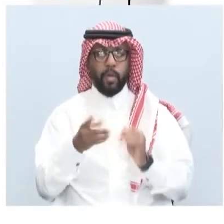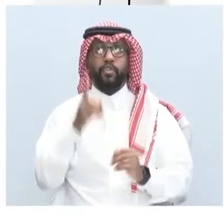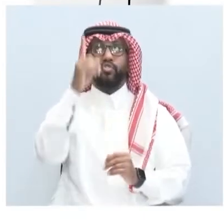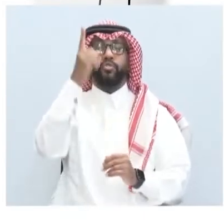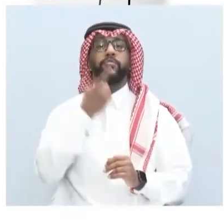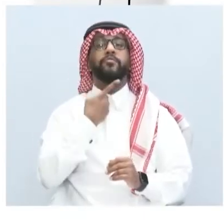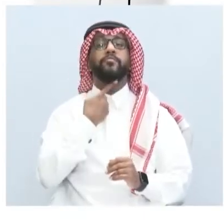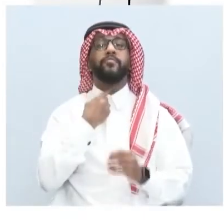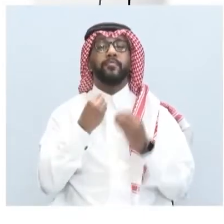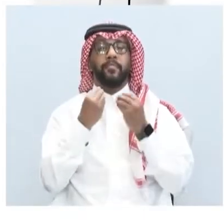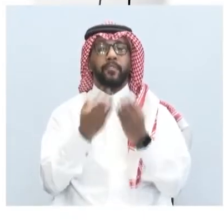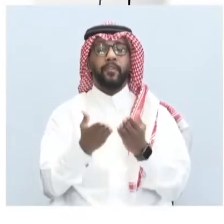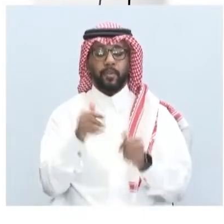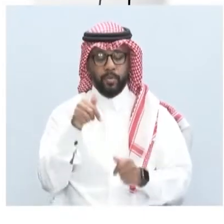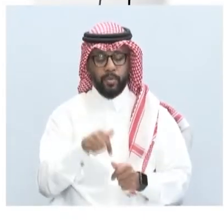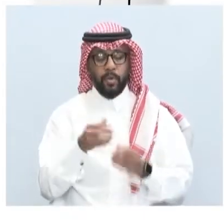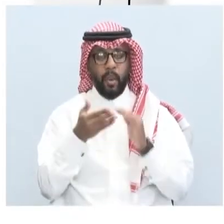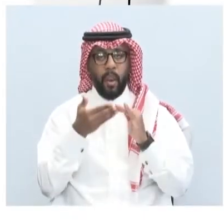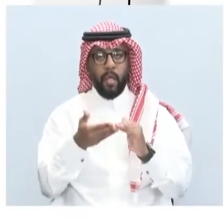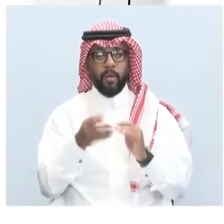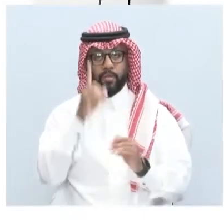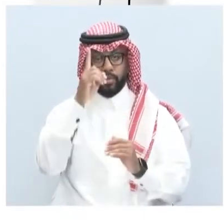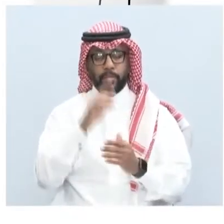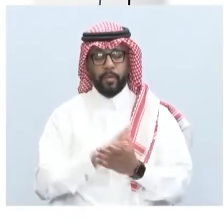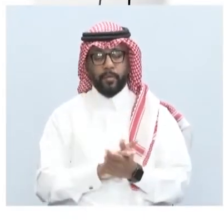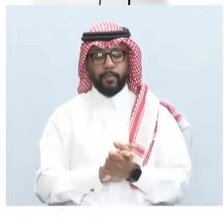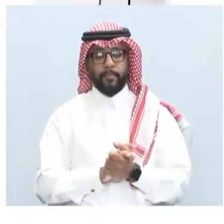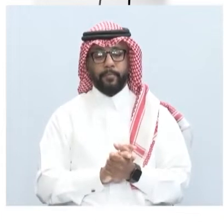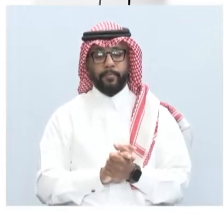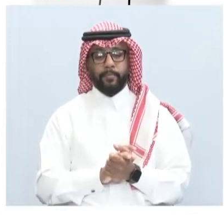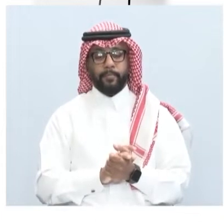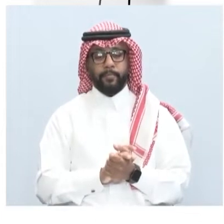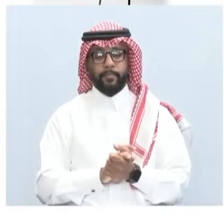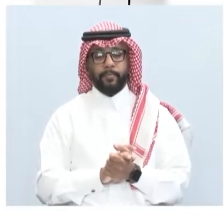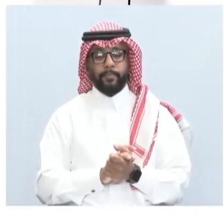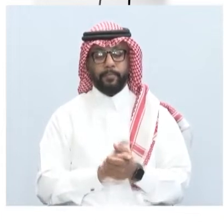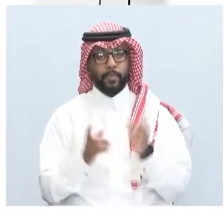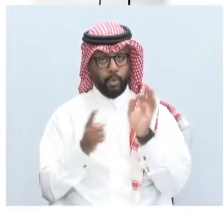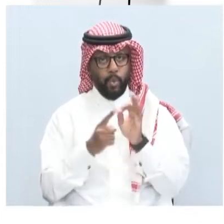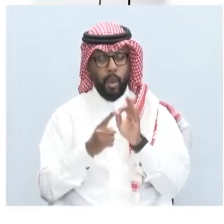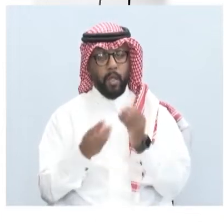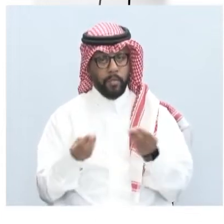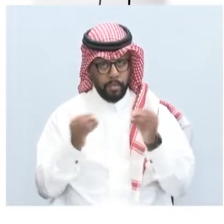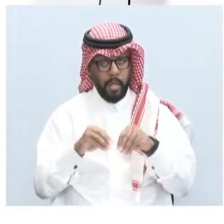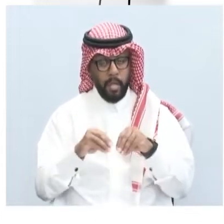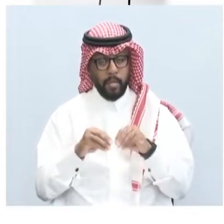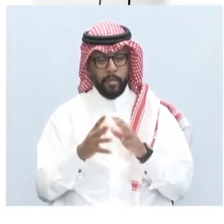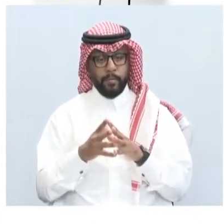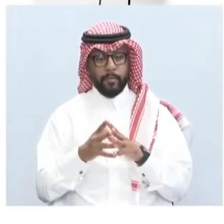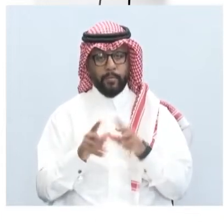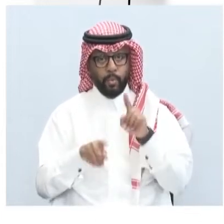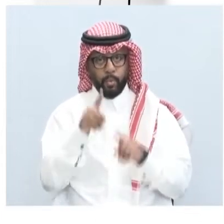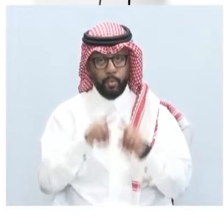سنتعلمه في هذه الحصه وفي هذا الدرس ومن اهداف هذا الدرس ان